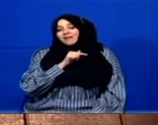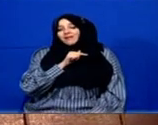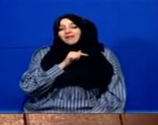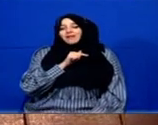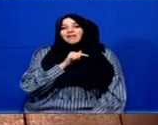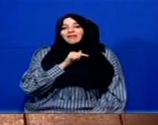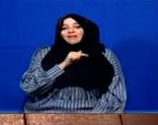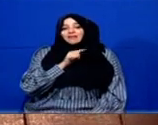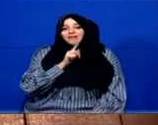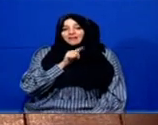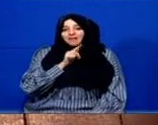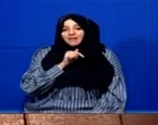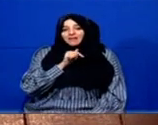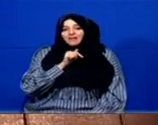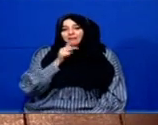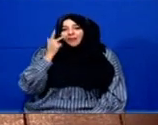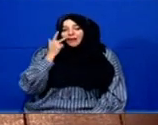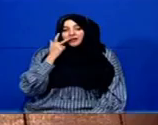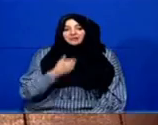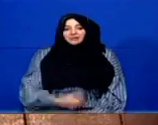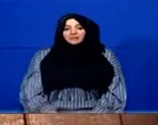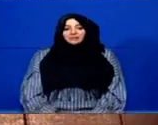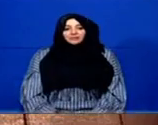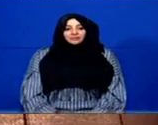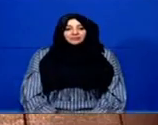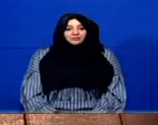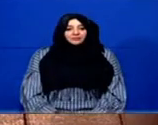حجب اسقاط بالاب نعم